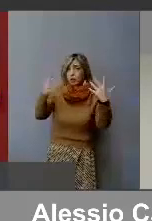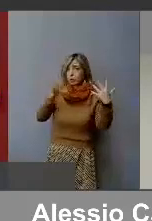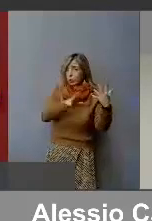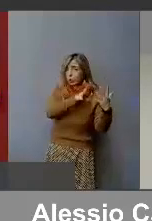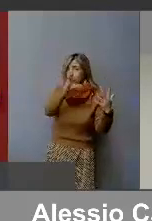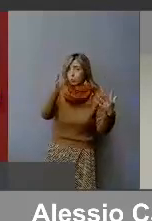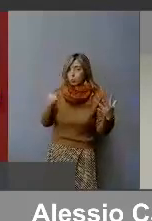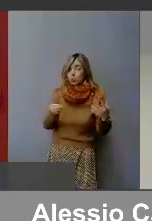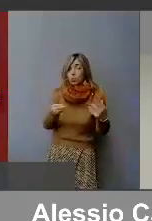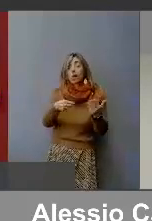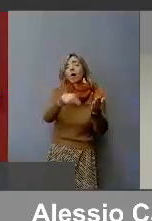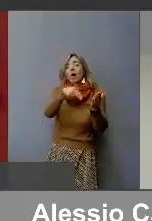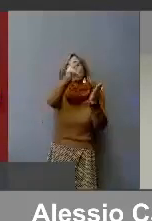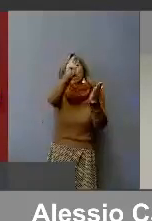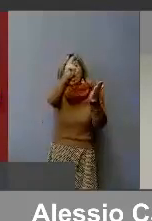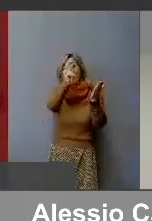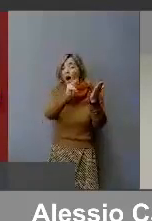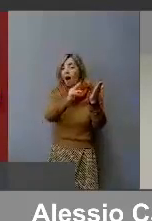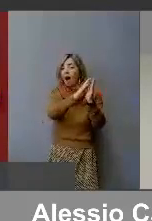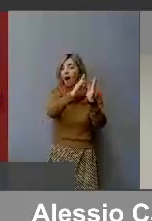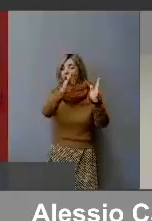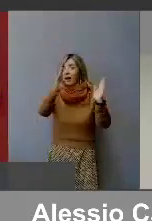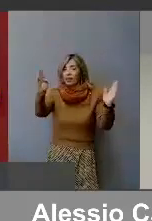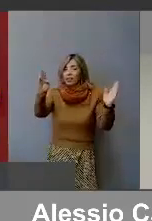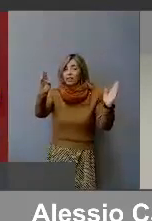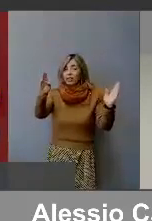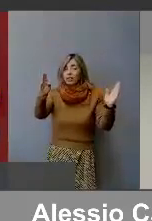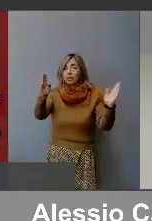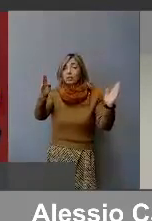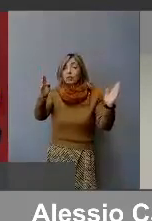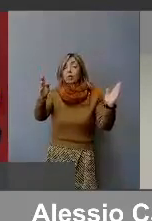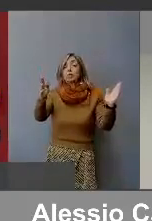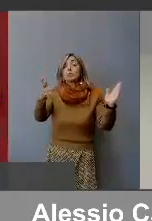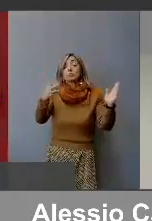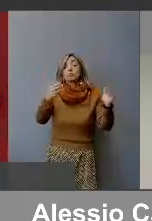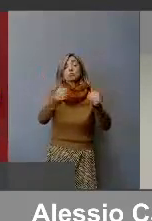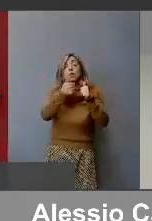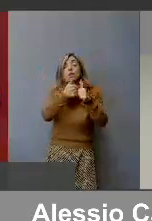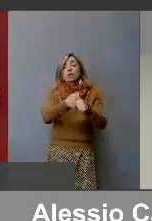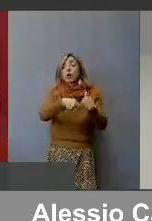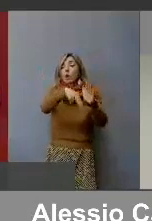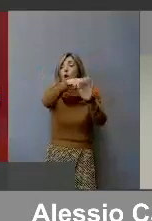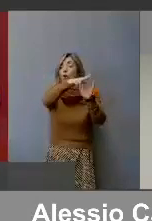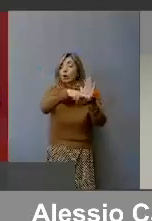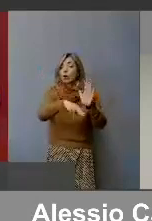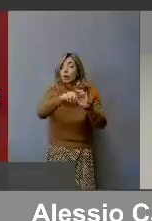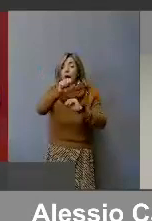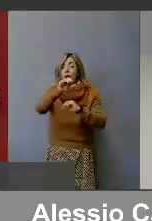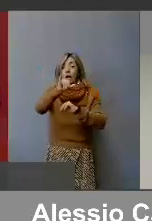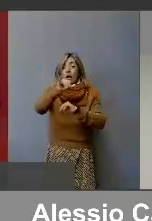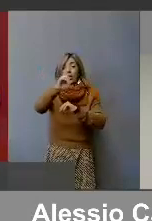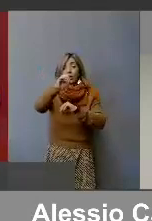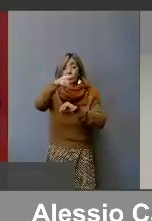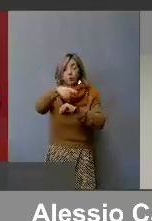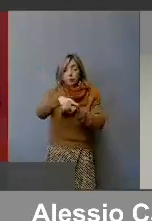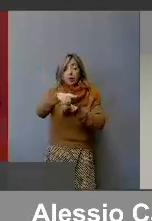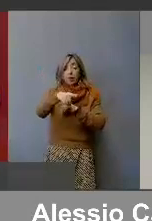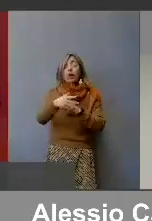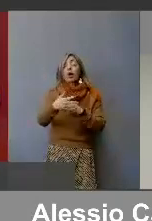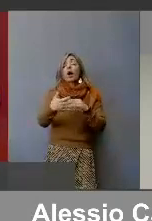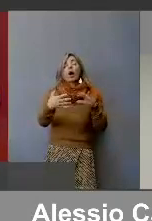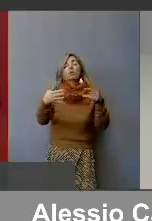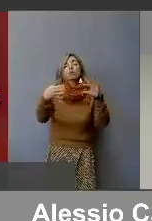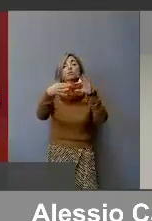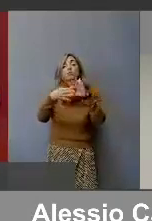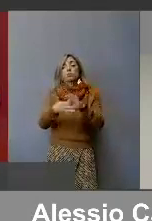della conoscenza come dettato dalle norme line up di recente istituzione in italia col dm 4 30 del 2019 con le